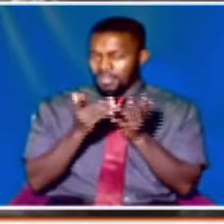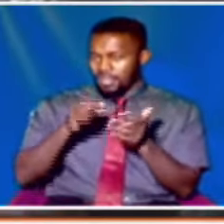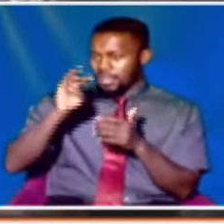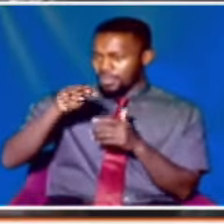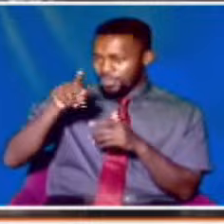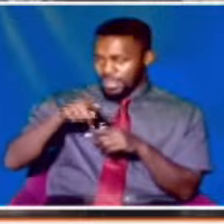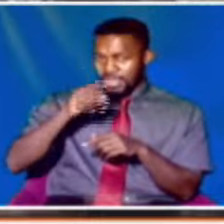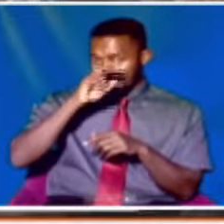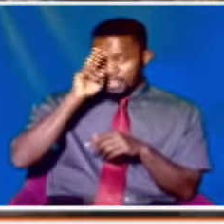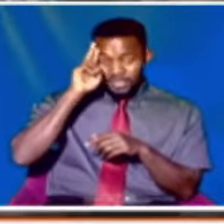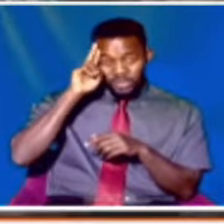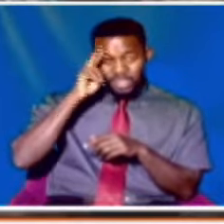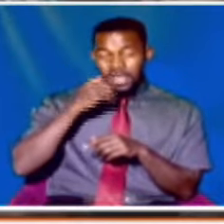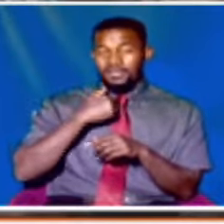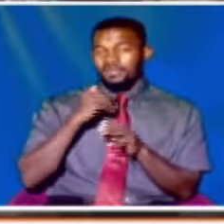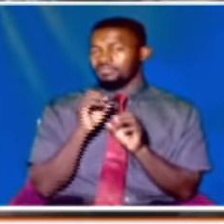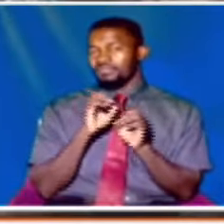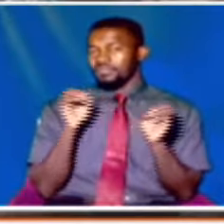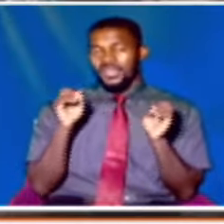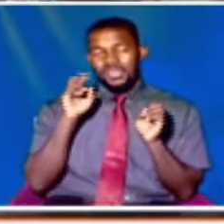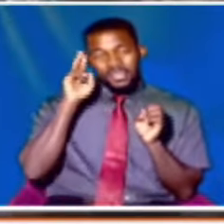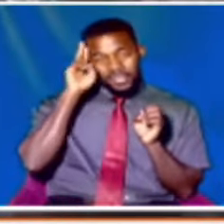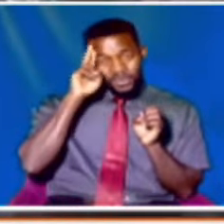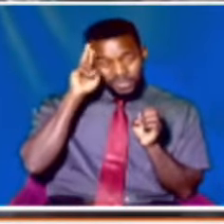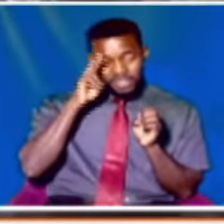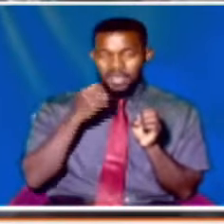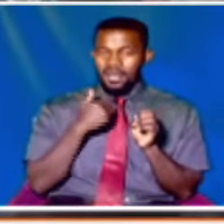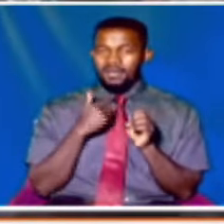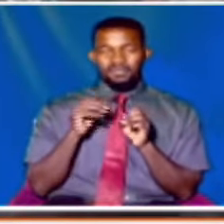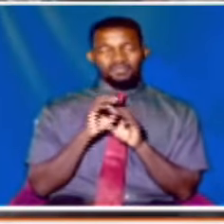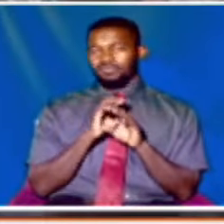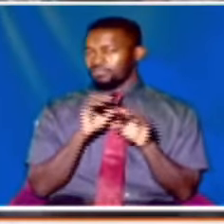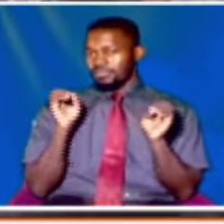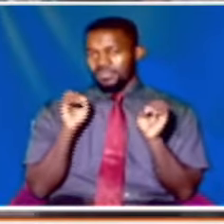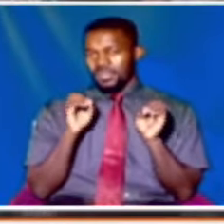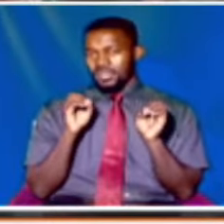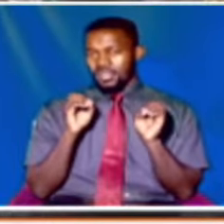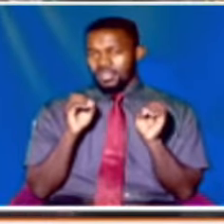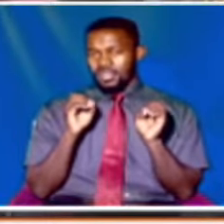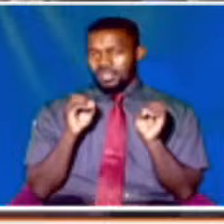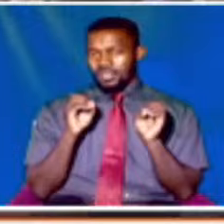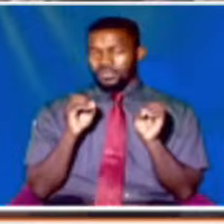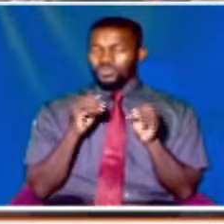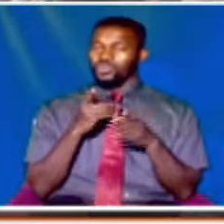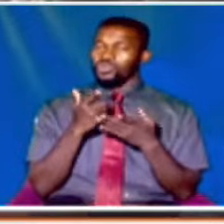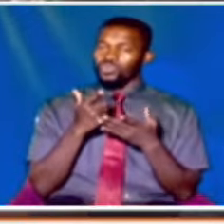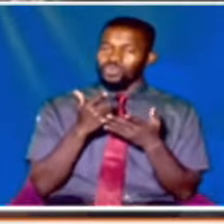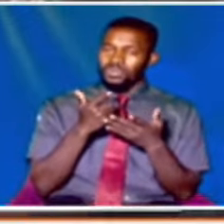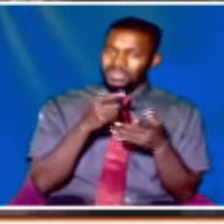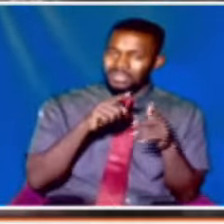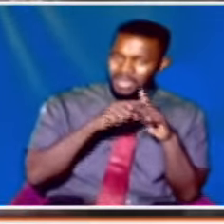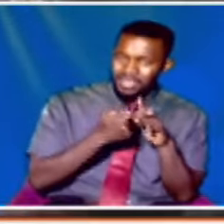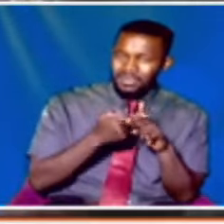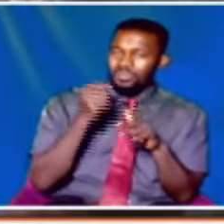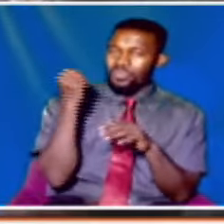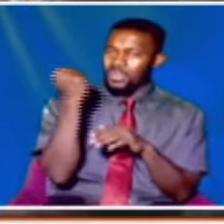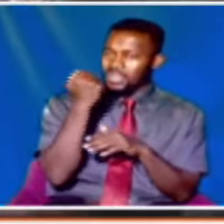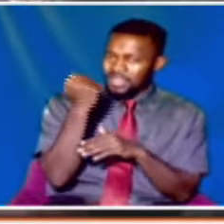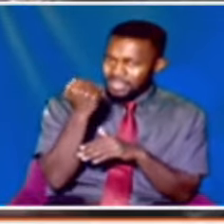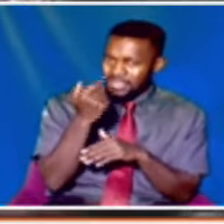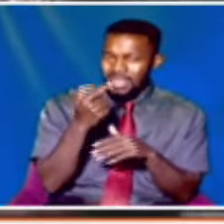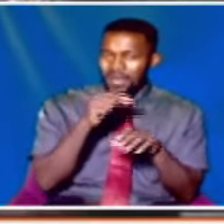no reason, hatuna sababu yoyote ya kurudisha wananchi wetu kwa siasa